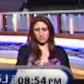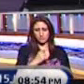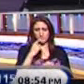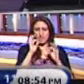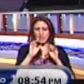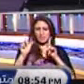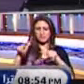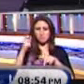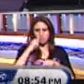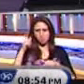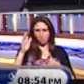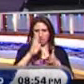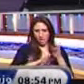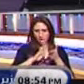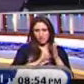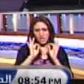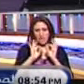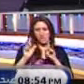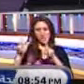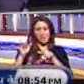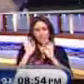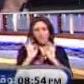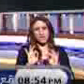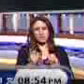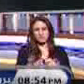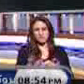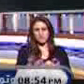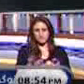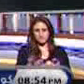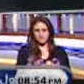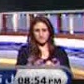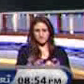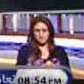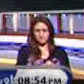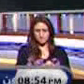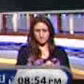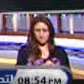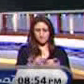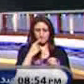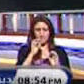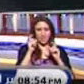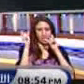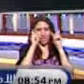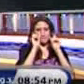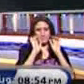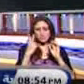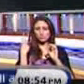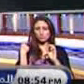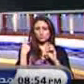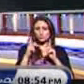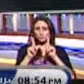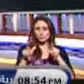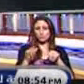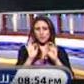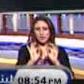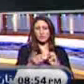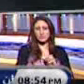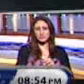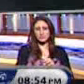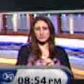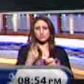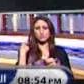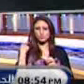بضبط يعني هذا المتهم، ويعني صار السيطرة الأمنية على المكان. بالفعل انتقلت قوات